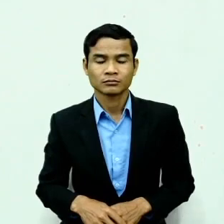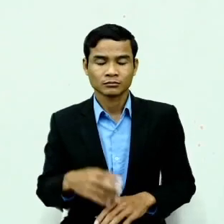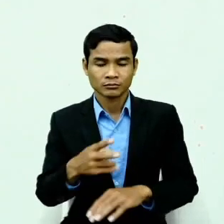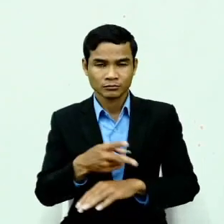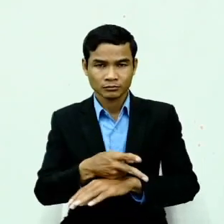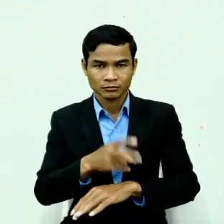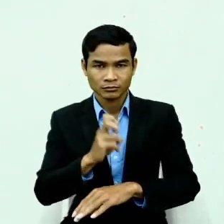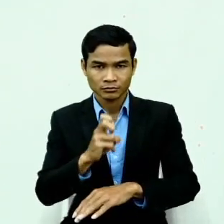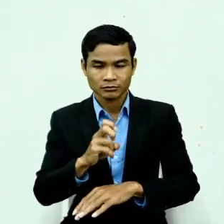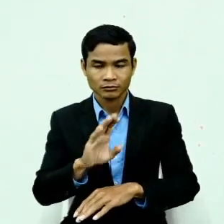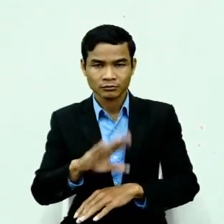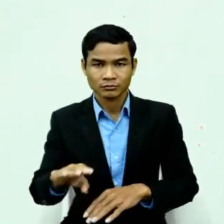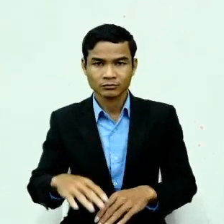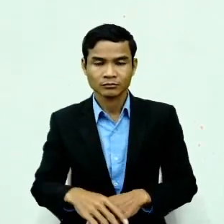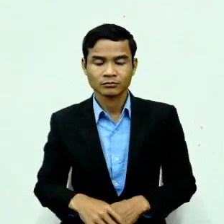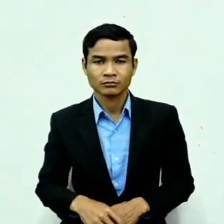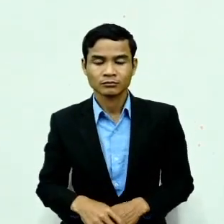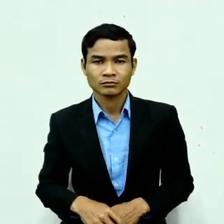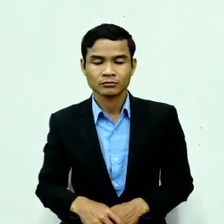com chảy